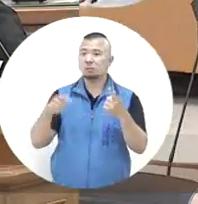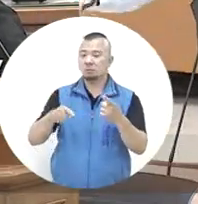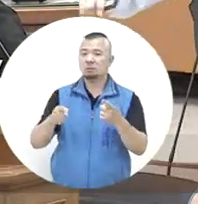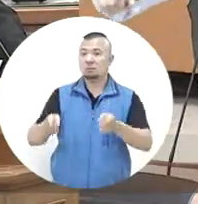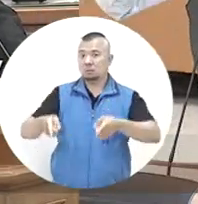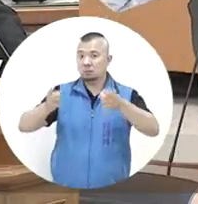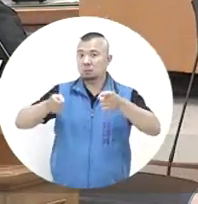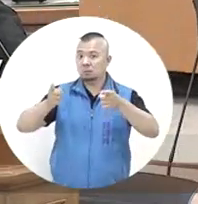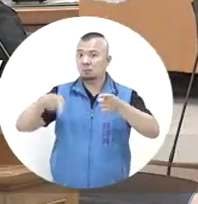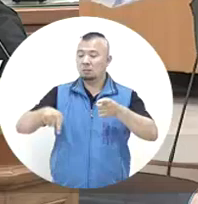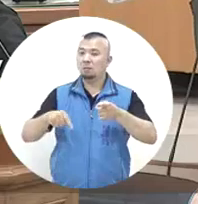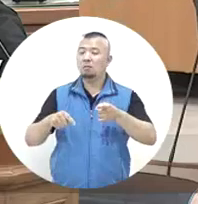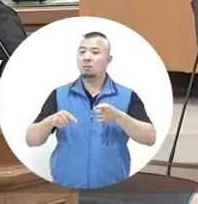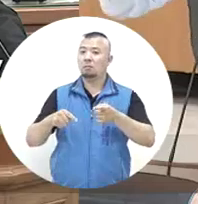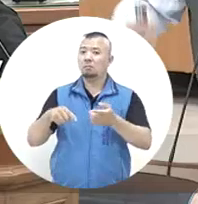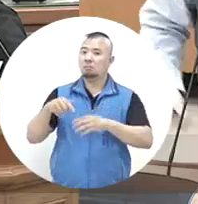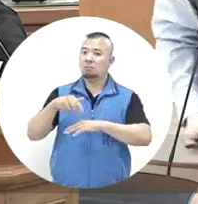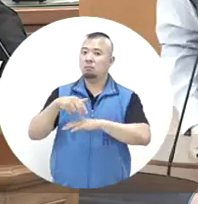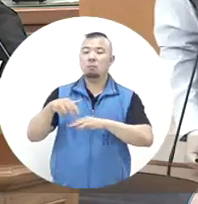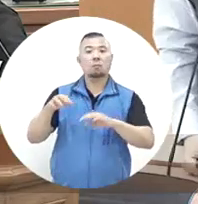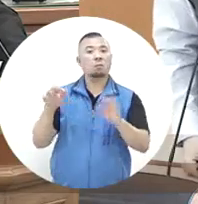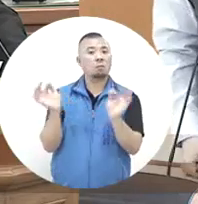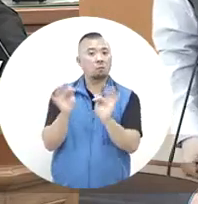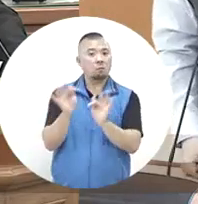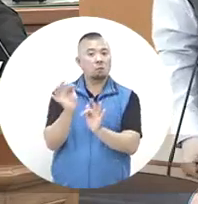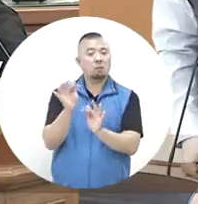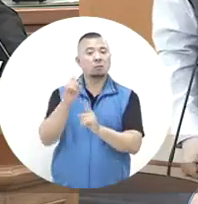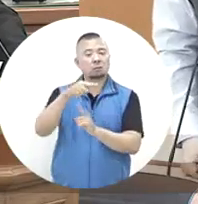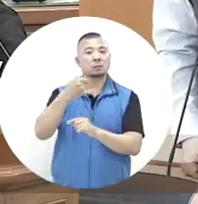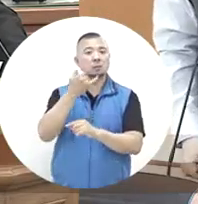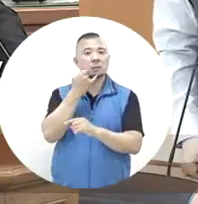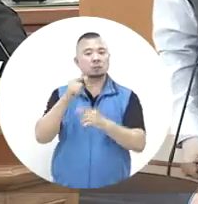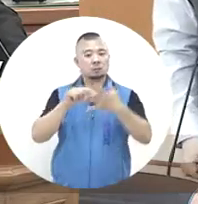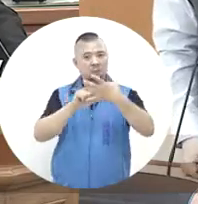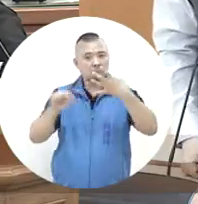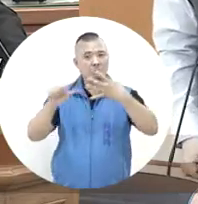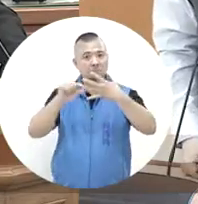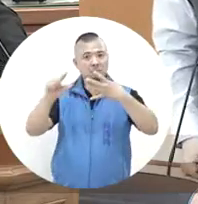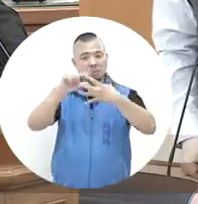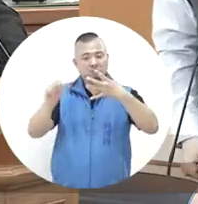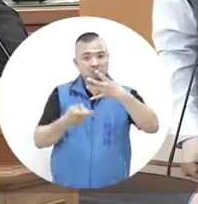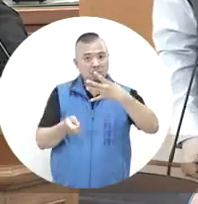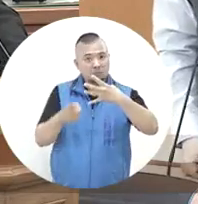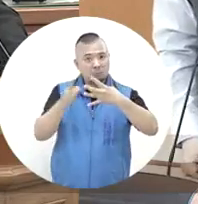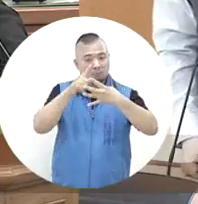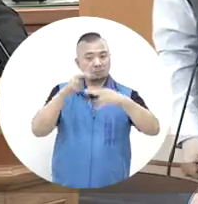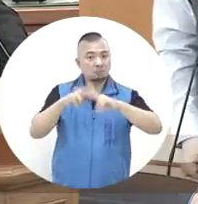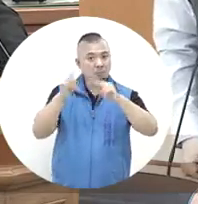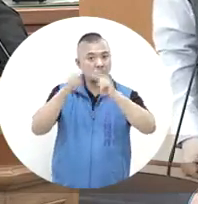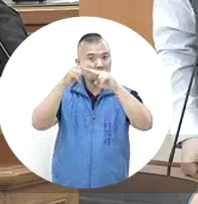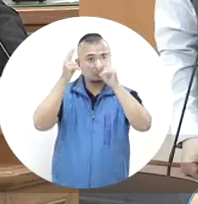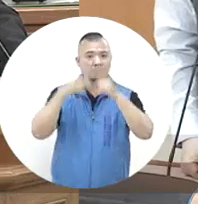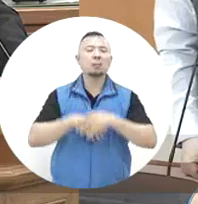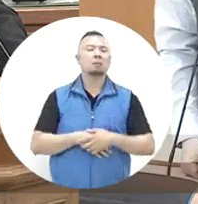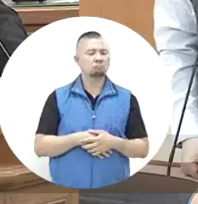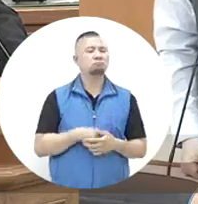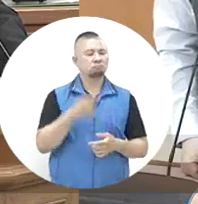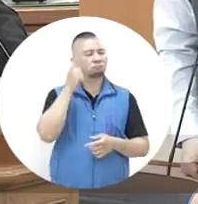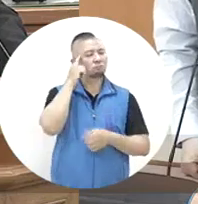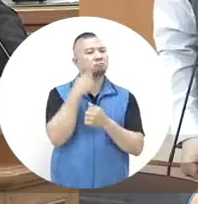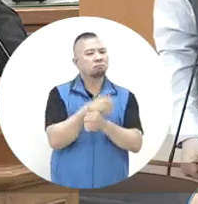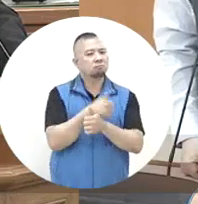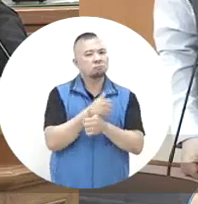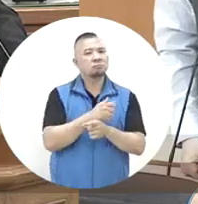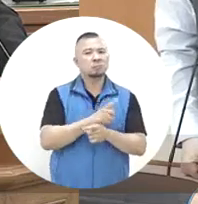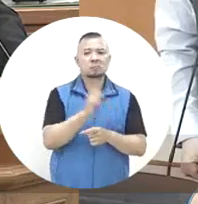楼静置好了，先开放一楼，逐层开放？ 我会用这个方式考虑啦，大家要做整体评估啦。因为哪一个部分可以